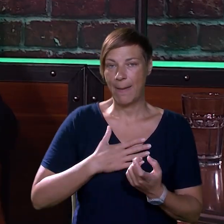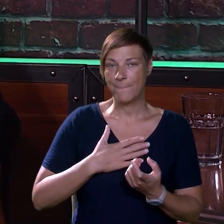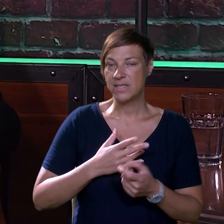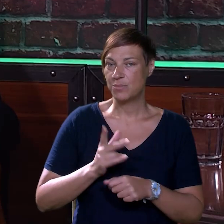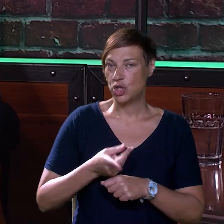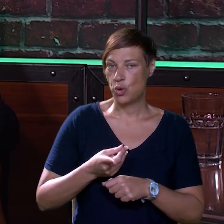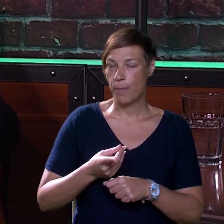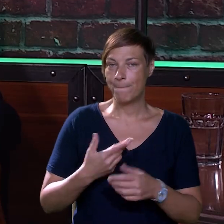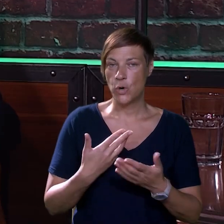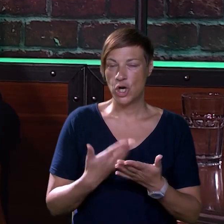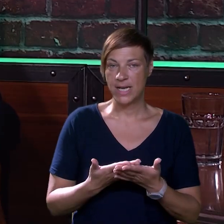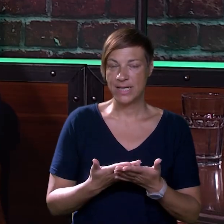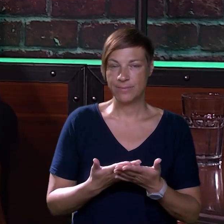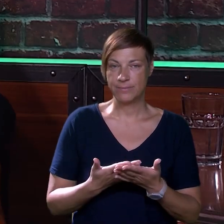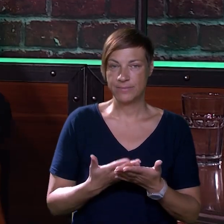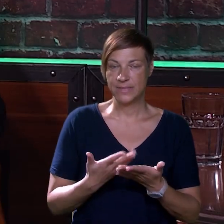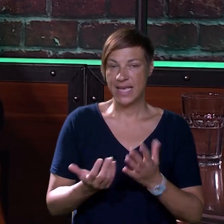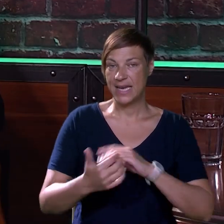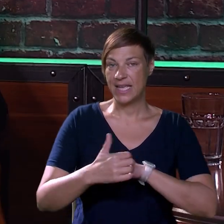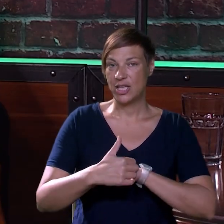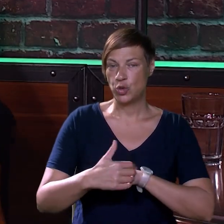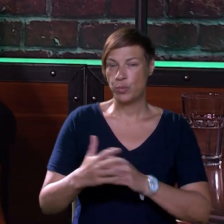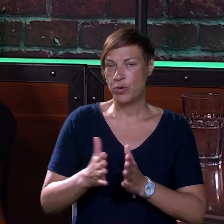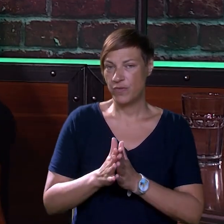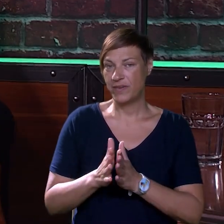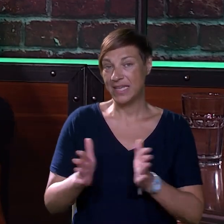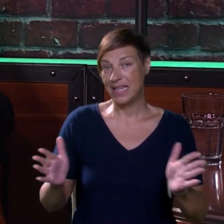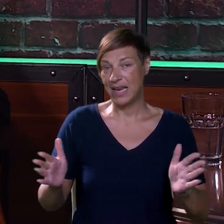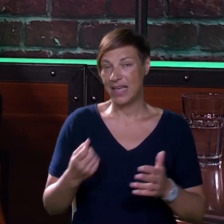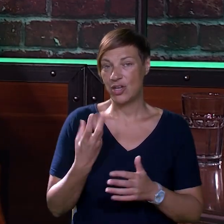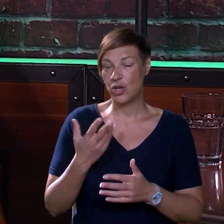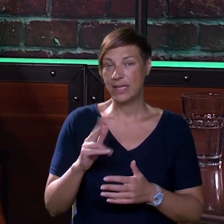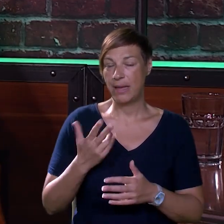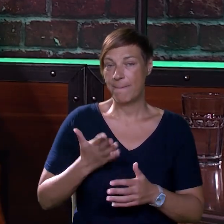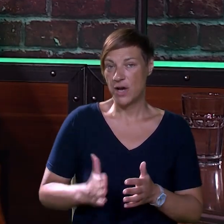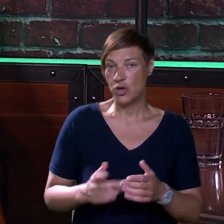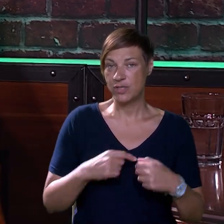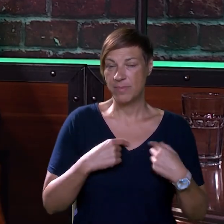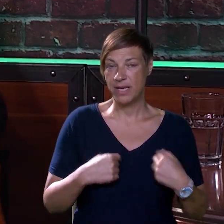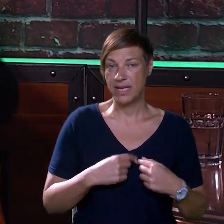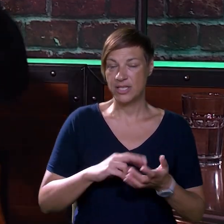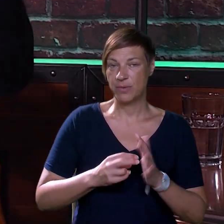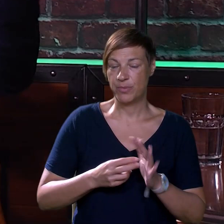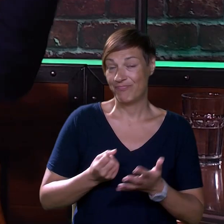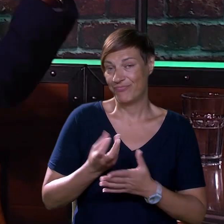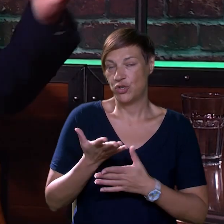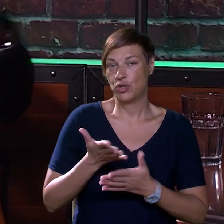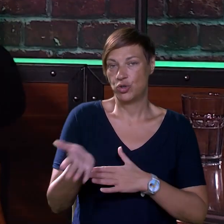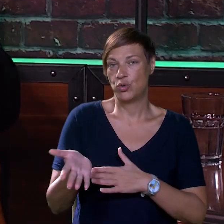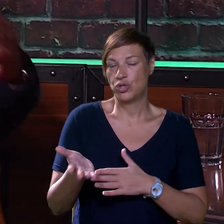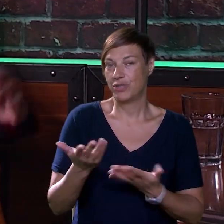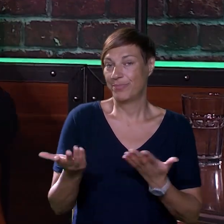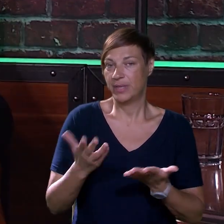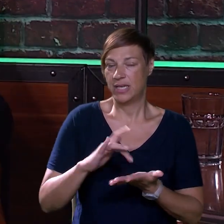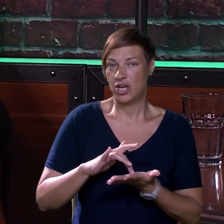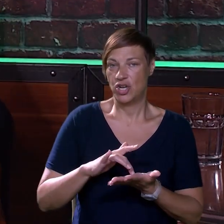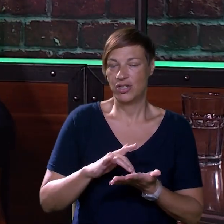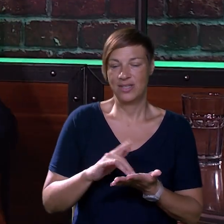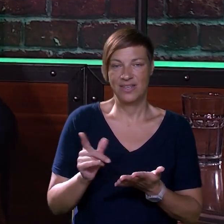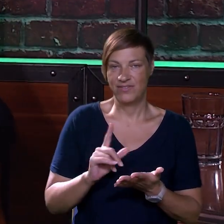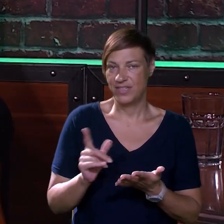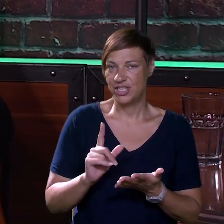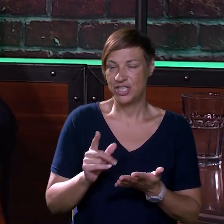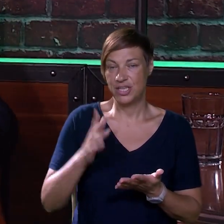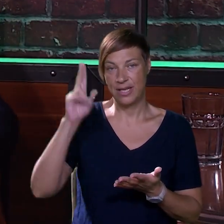to morali i moramo zato što je Dubrovnik daleko. I kada neko ima ozbiljan kardiološki problem, dok on dođe do bilo gdje, on